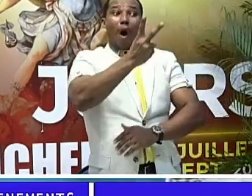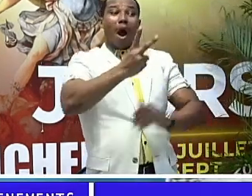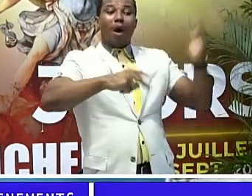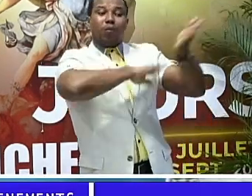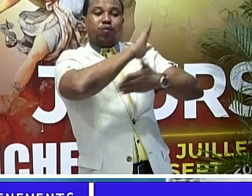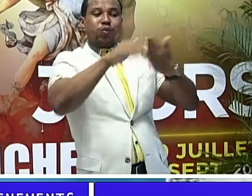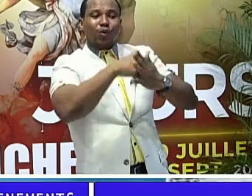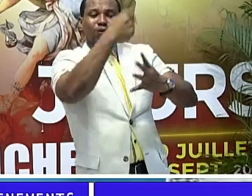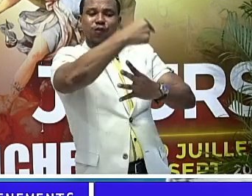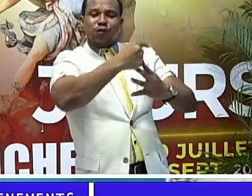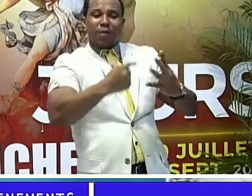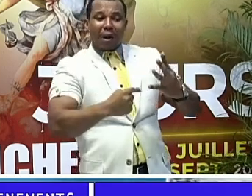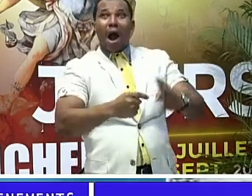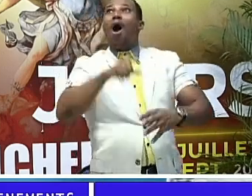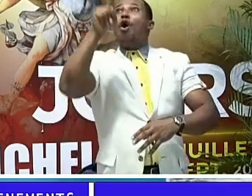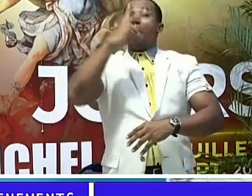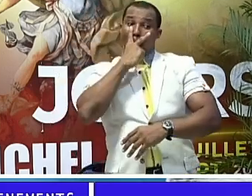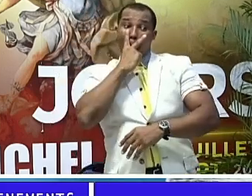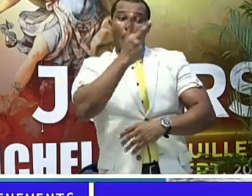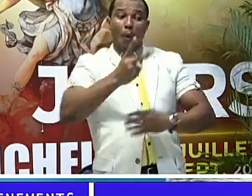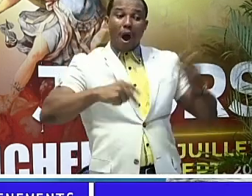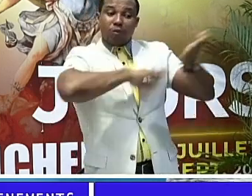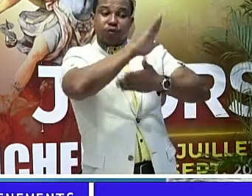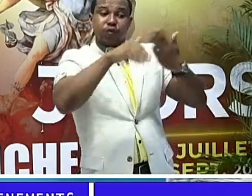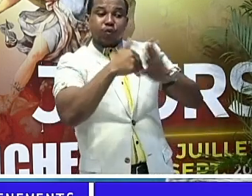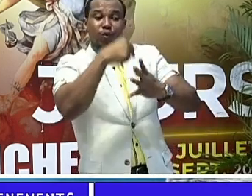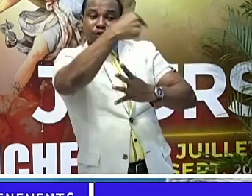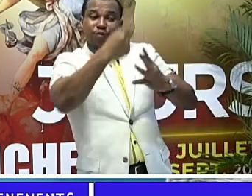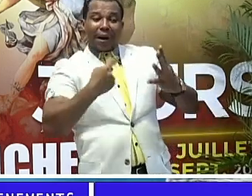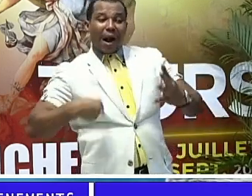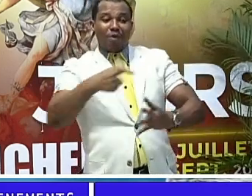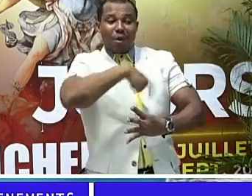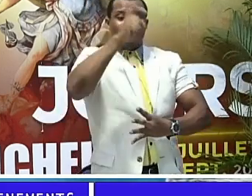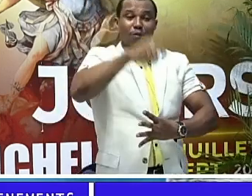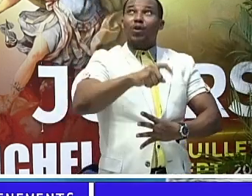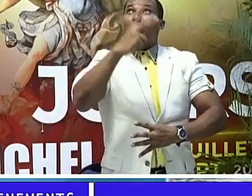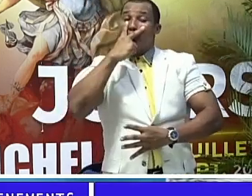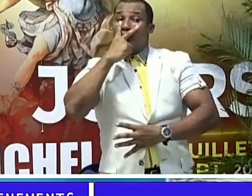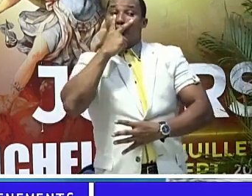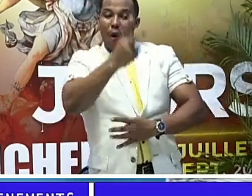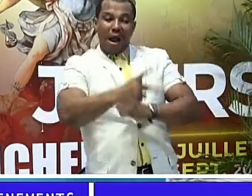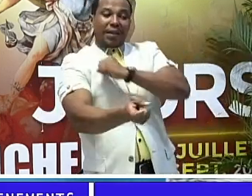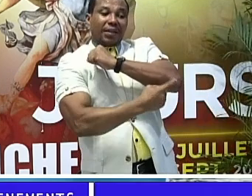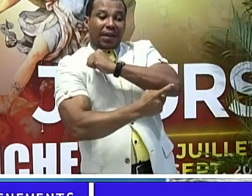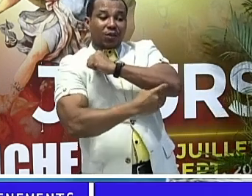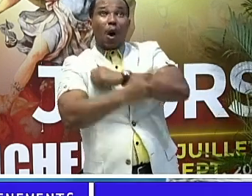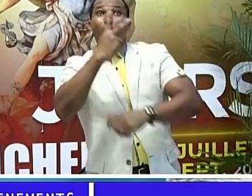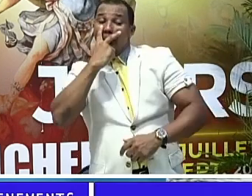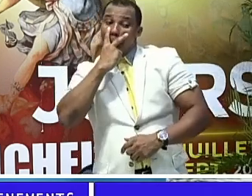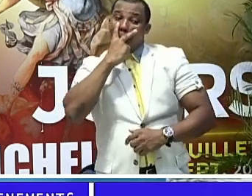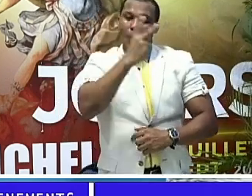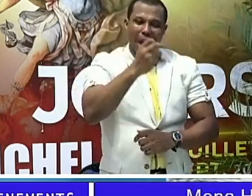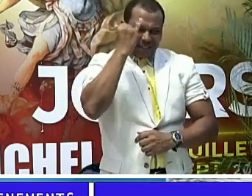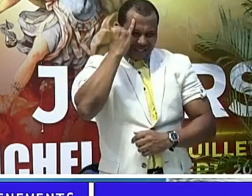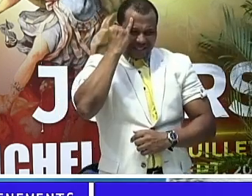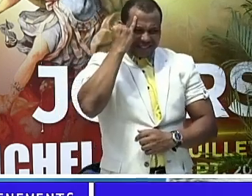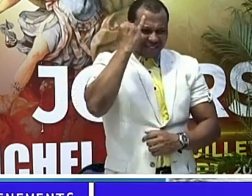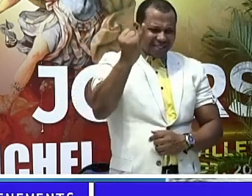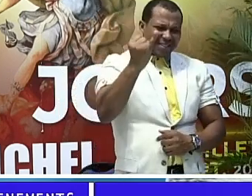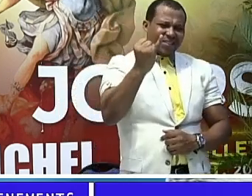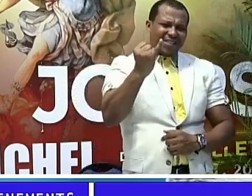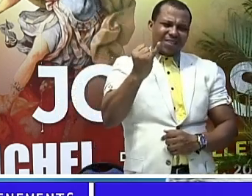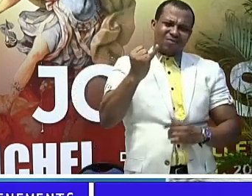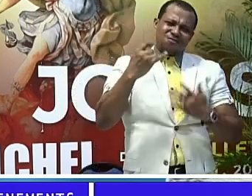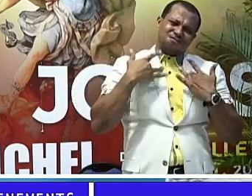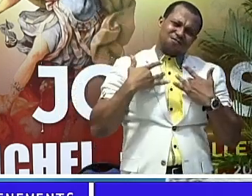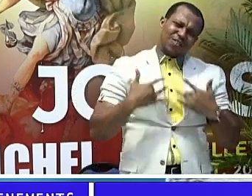Où est-ce qu'on a besoin? Où est tentation yo? Où est des fois l'idée pour nous quitter découragement avec